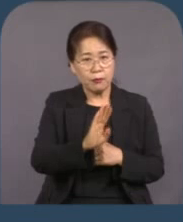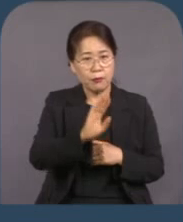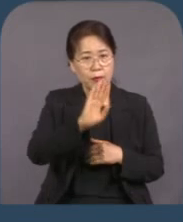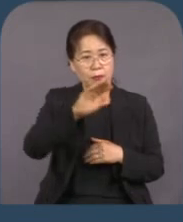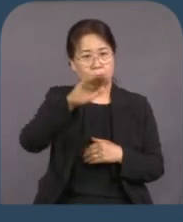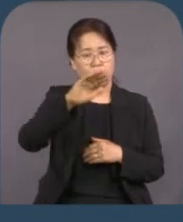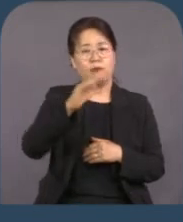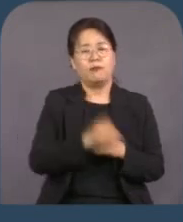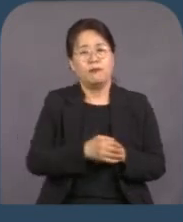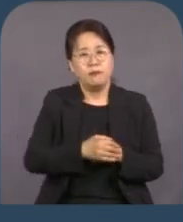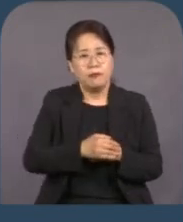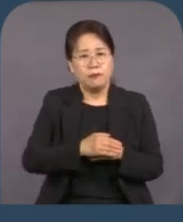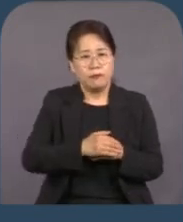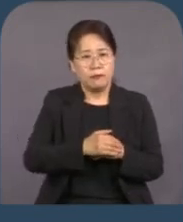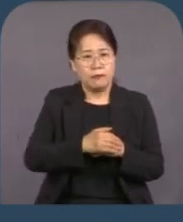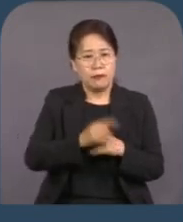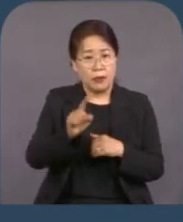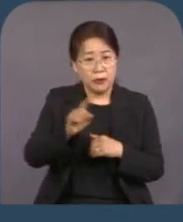전신갑주의